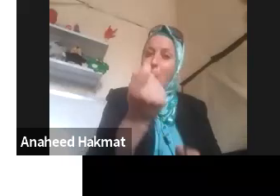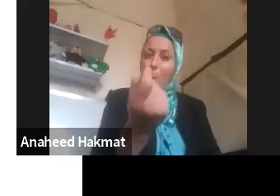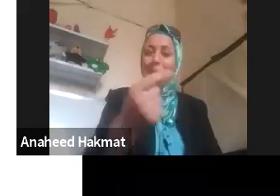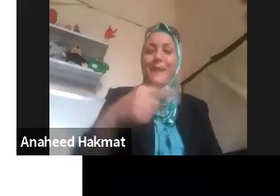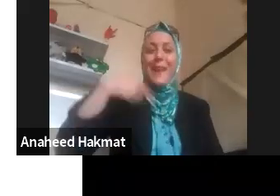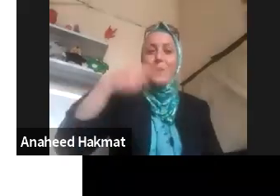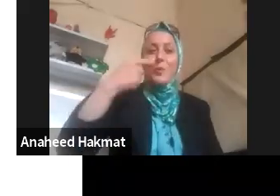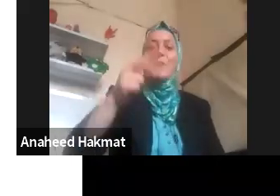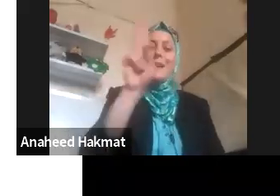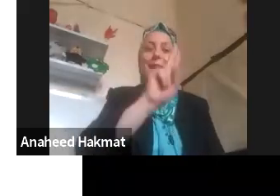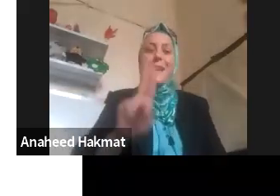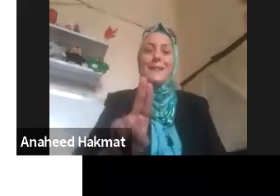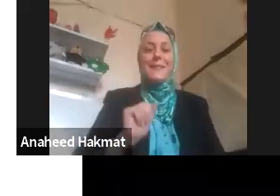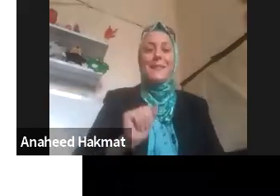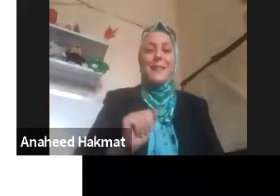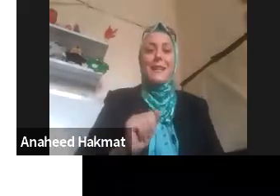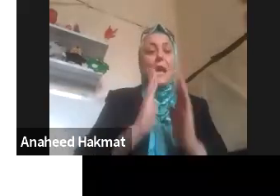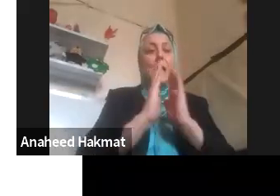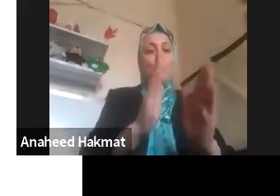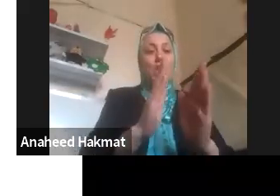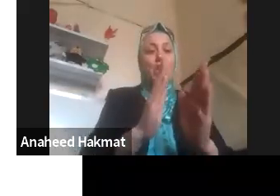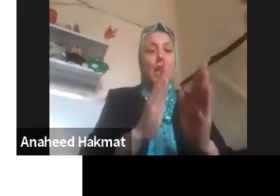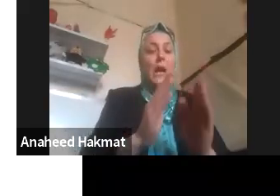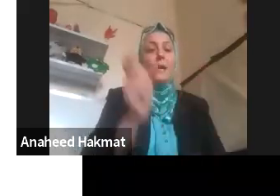إذا موجهة لمتحدث بعينه بكون كثير منيح.